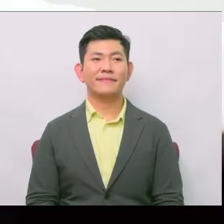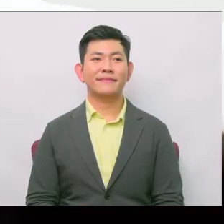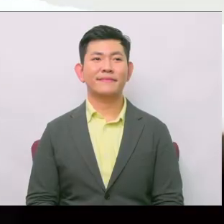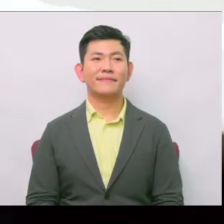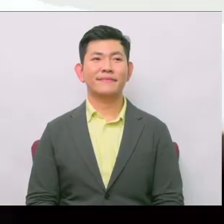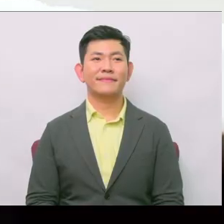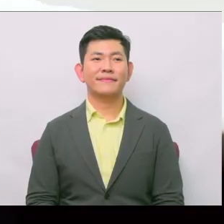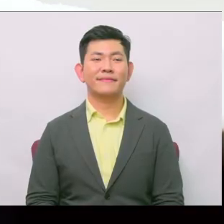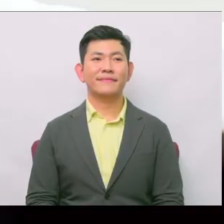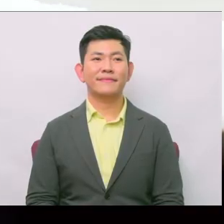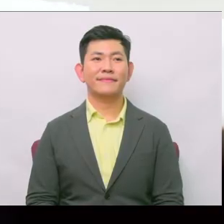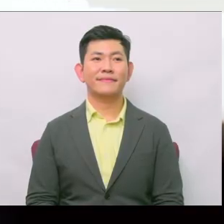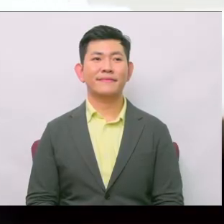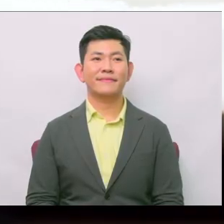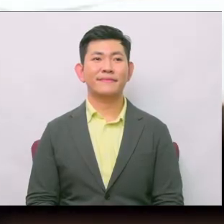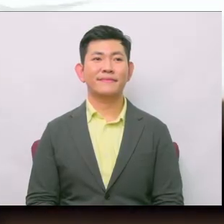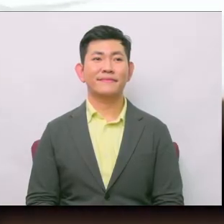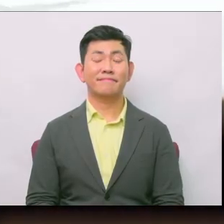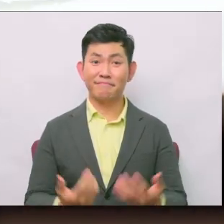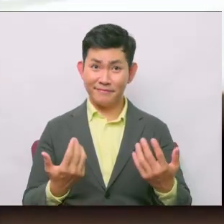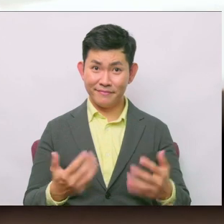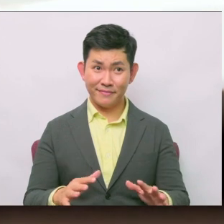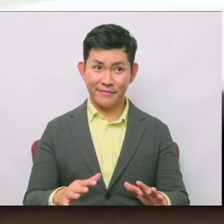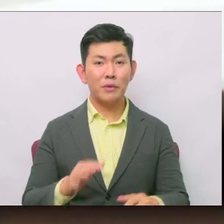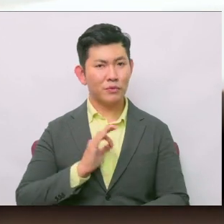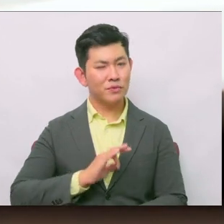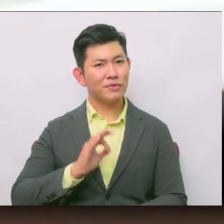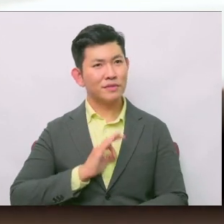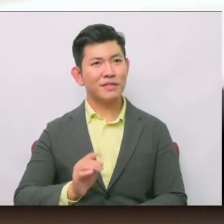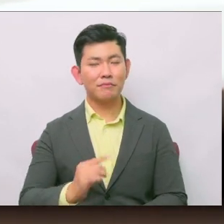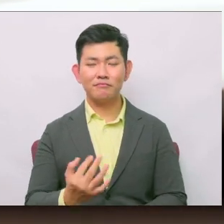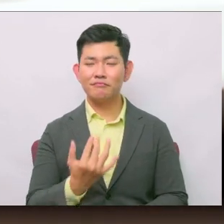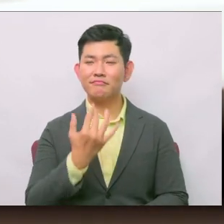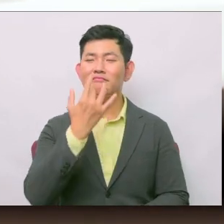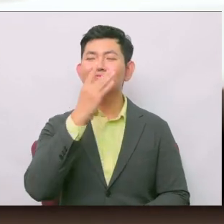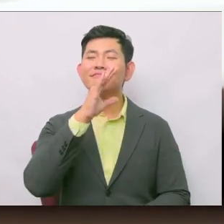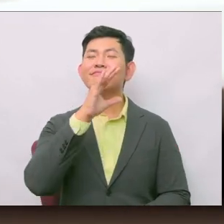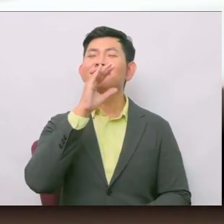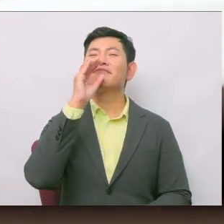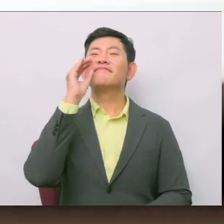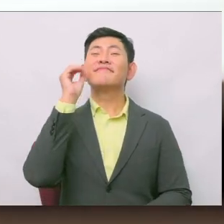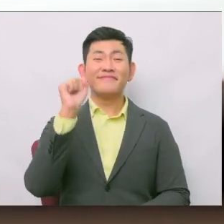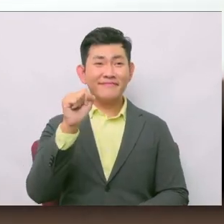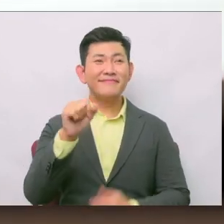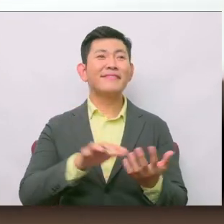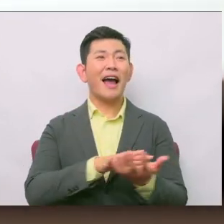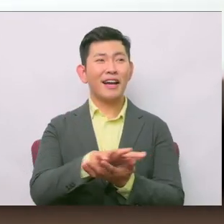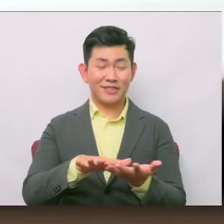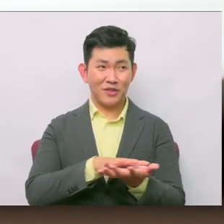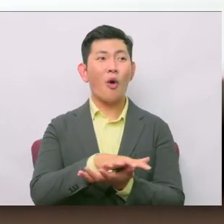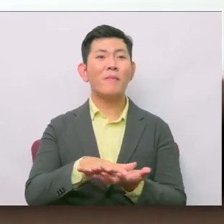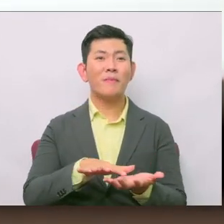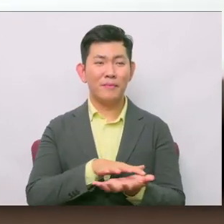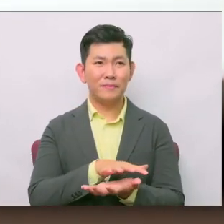ค่ะนะคะพอเราเทออกมาเรารู้สึกเลยนะคะว่ากลิ่นของสมุนไพรที่เรามาผสมกัน